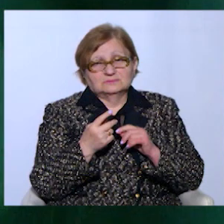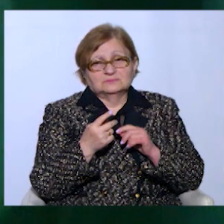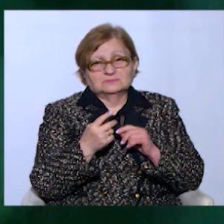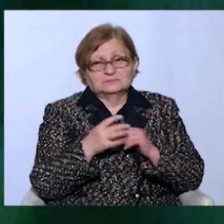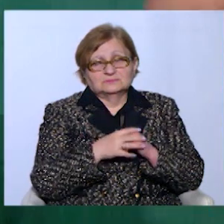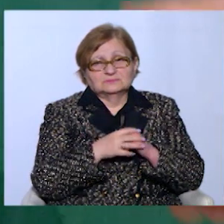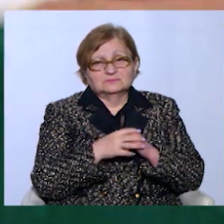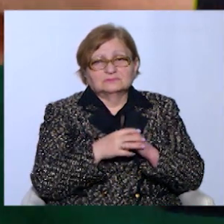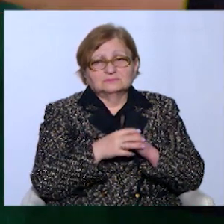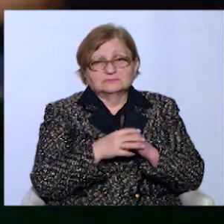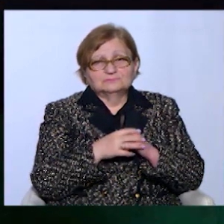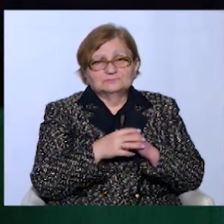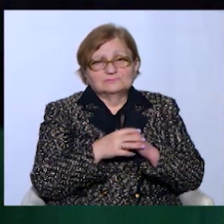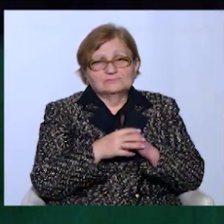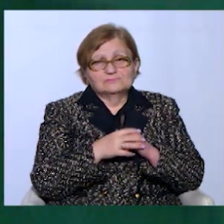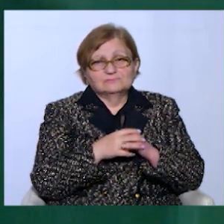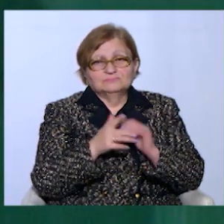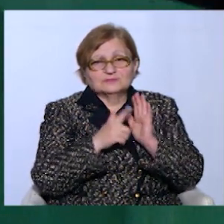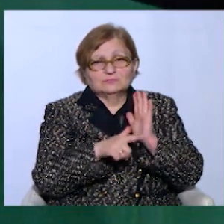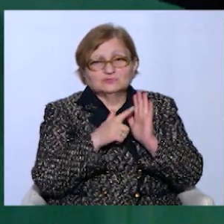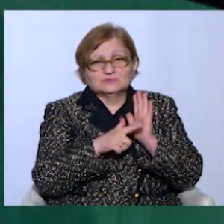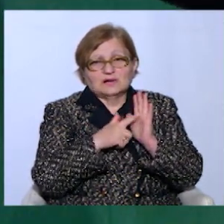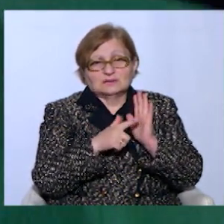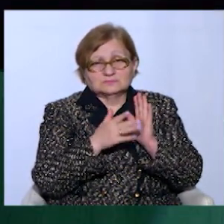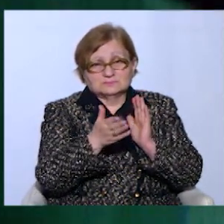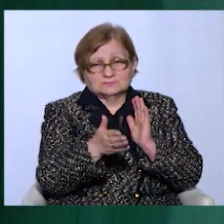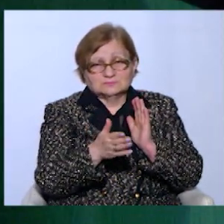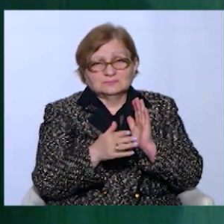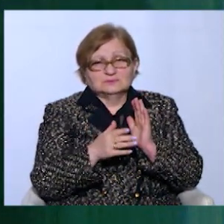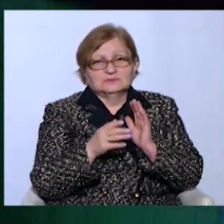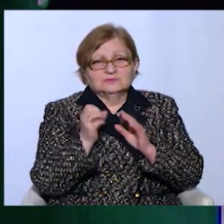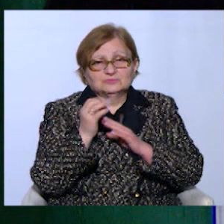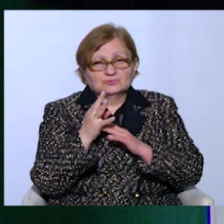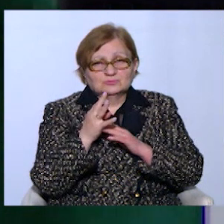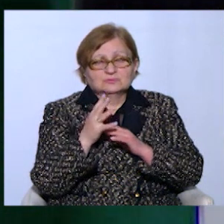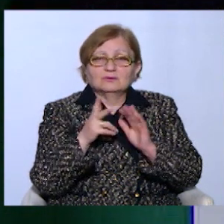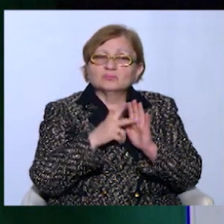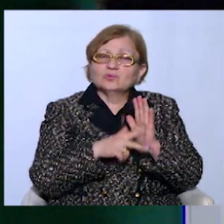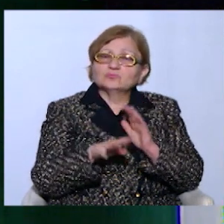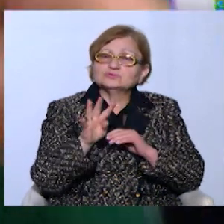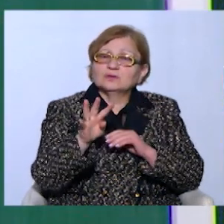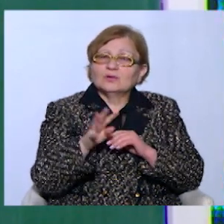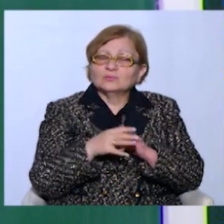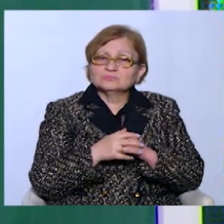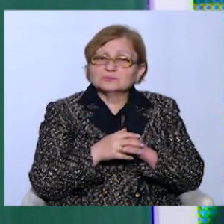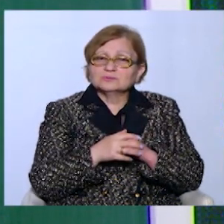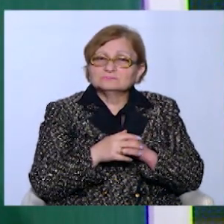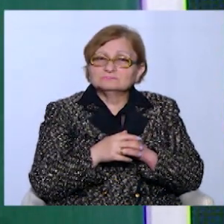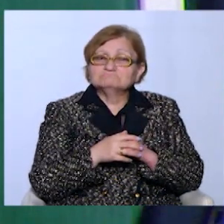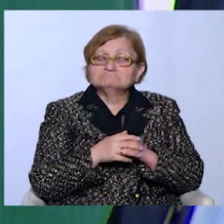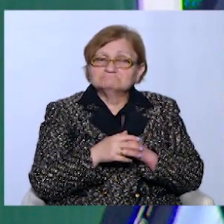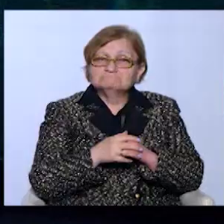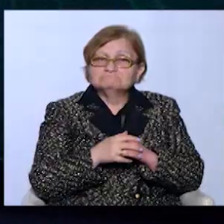7-ზე და აბატონო. არის 70 დამატებული 14 და არის 84. ხომ?